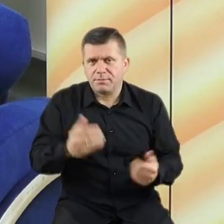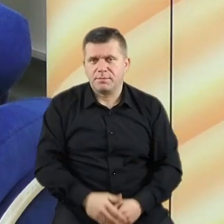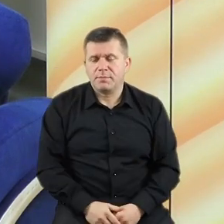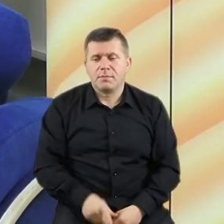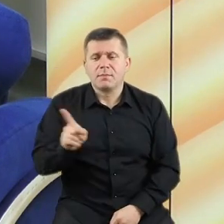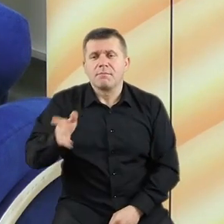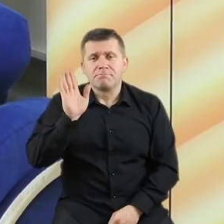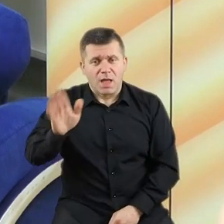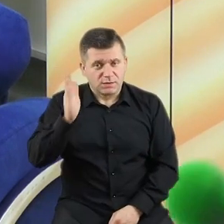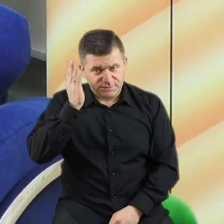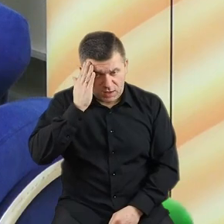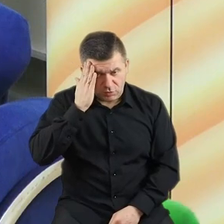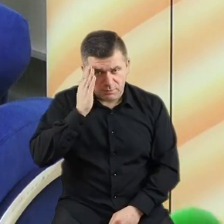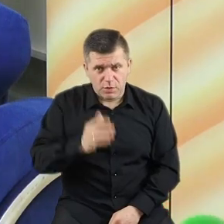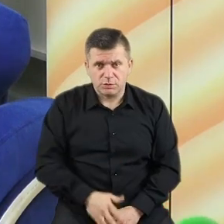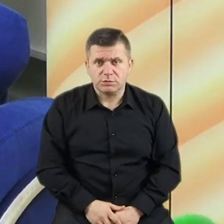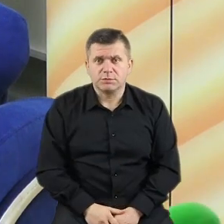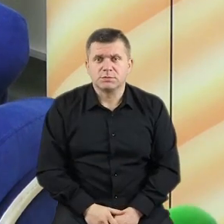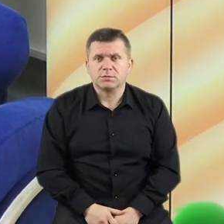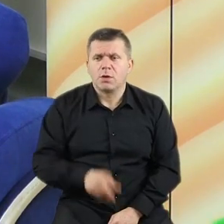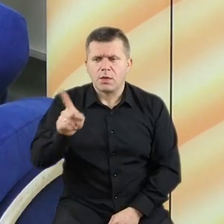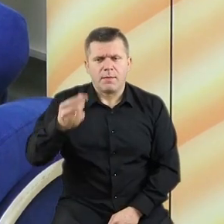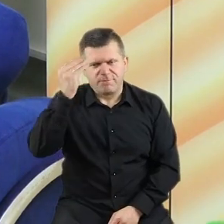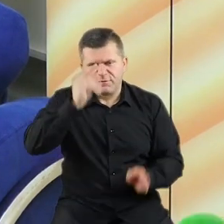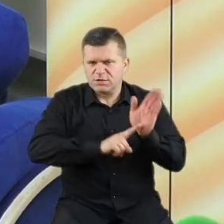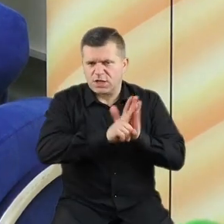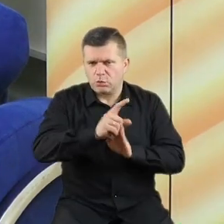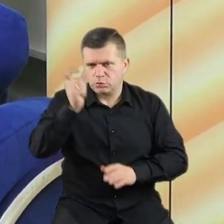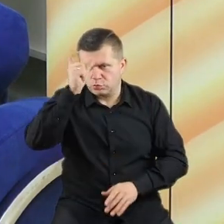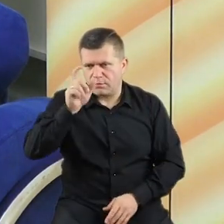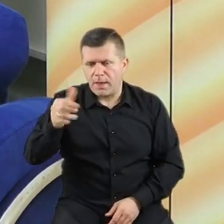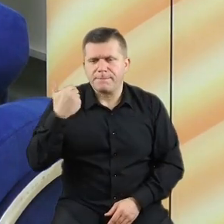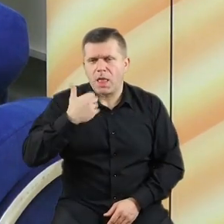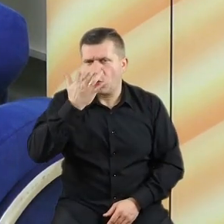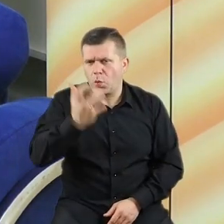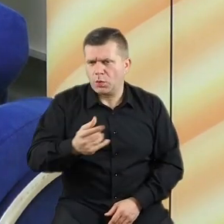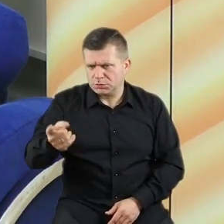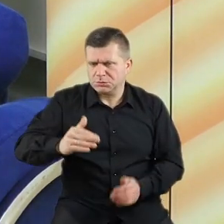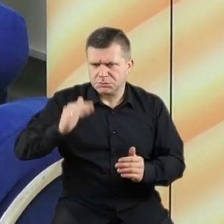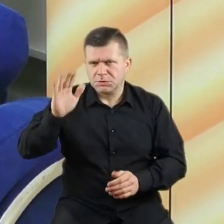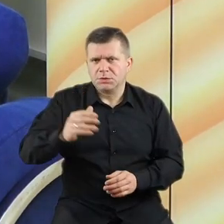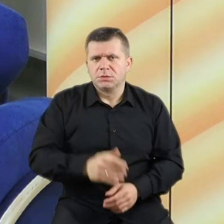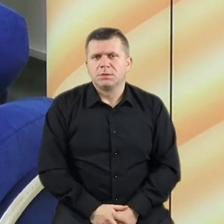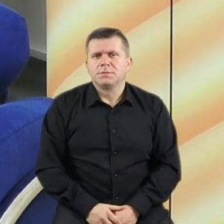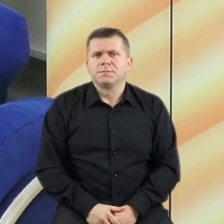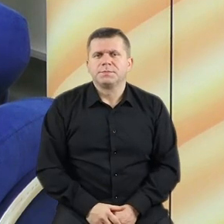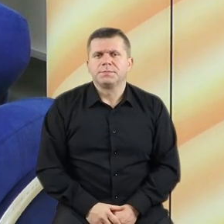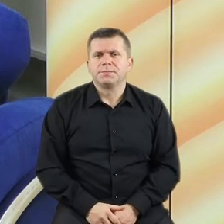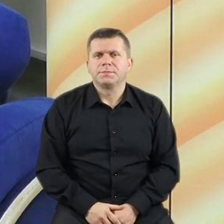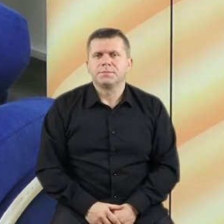też świadomość tego, że tak. Tak, jest. On ma świadomość. No wiesz, on jest bardzo wykształconym człowiekiem, on jest białoruskim dysydentem. To jest, wiesz, to jest taki po